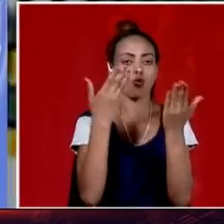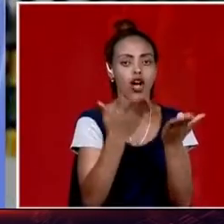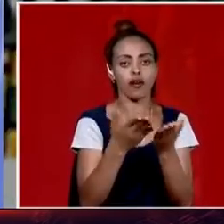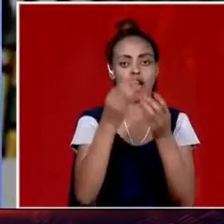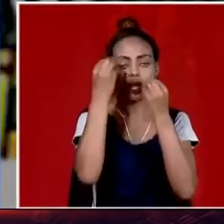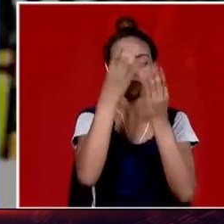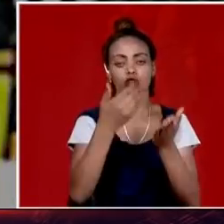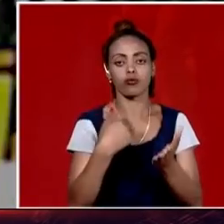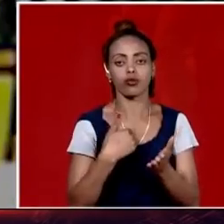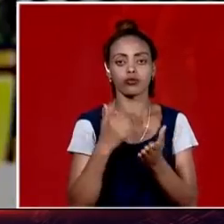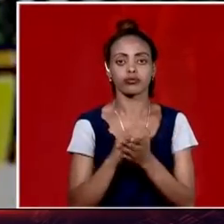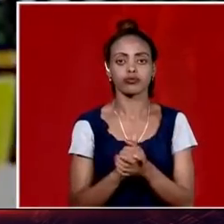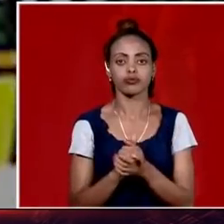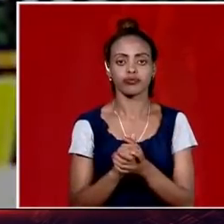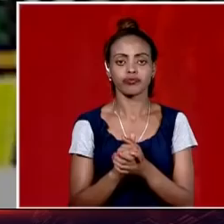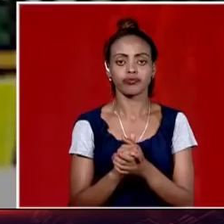ኣለዉ።